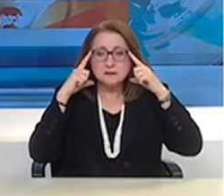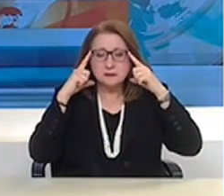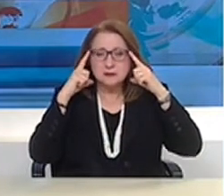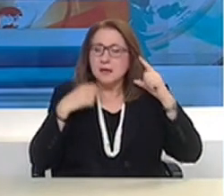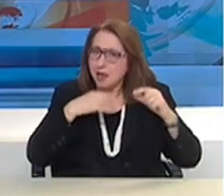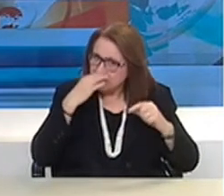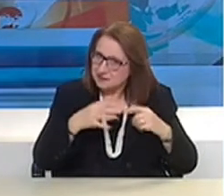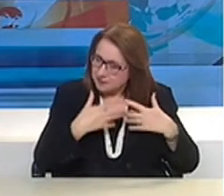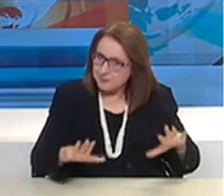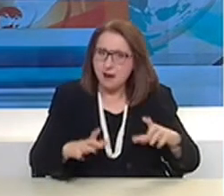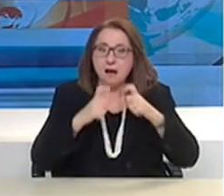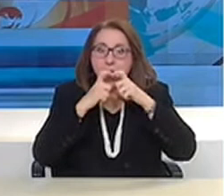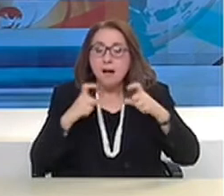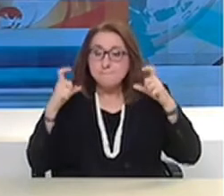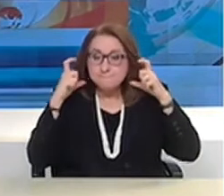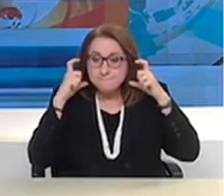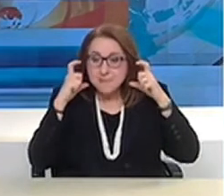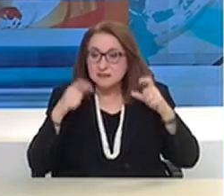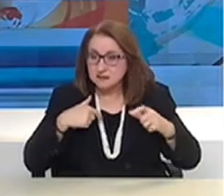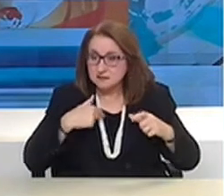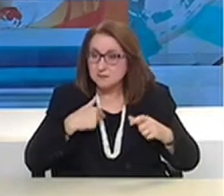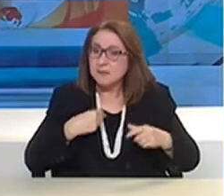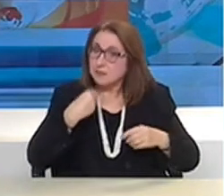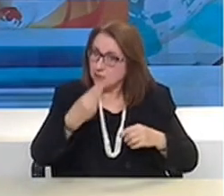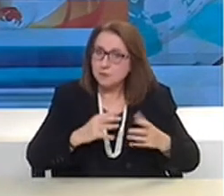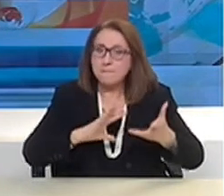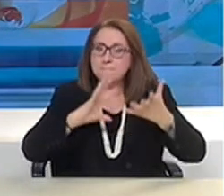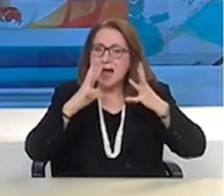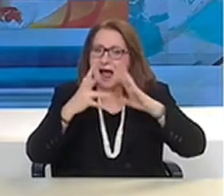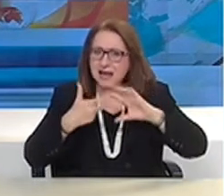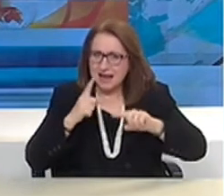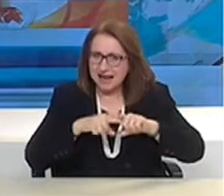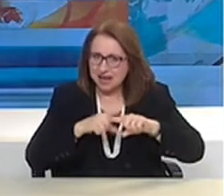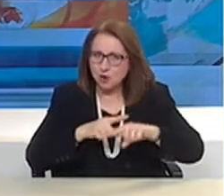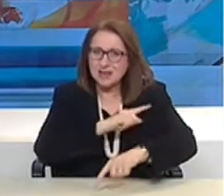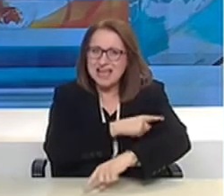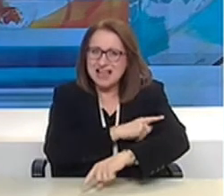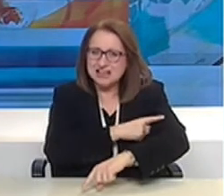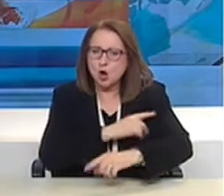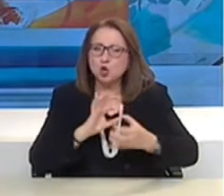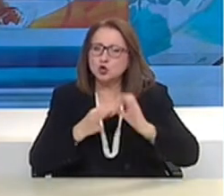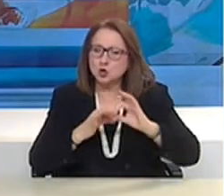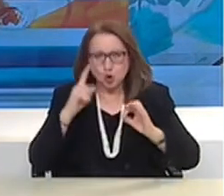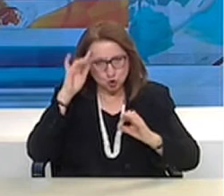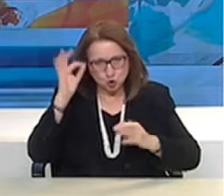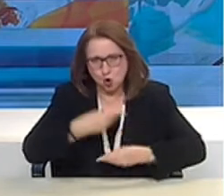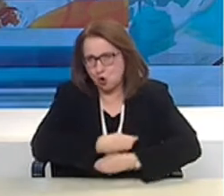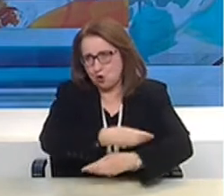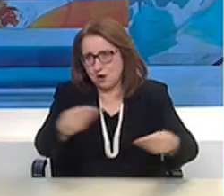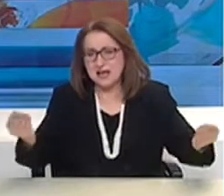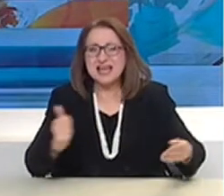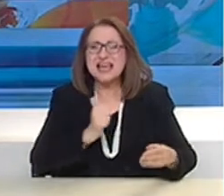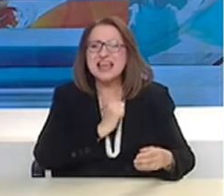ανακοινώσαμε κιόλας ότι θα δώσουμε στον Πανελλήνιο Ιατρικό Σύλλογο προκειμένου να μοιραστούν στους οικείους